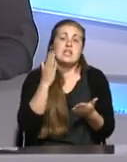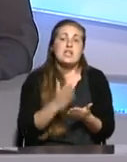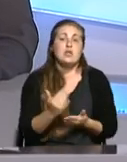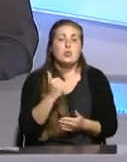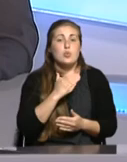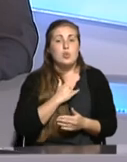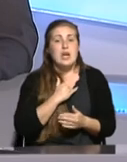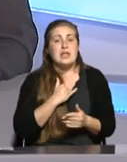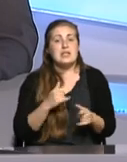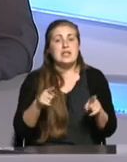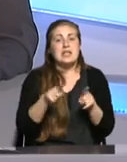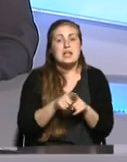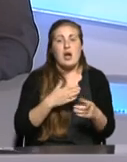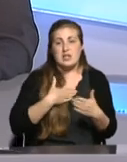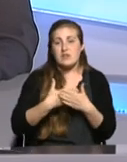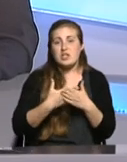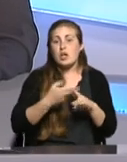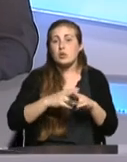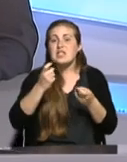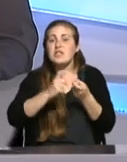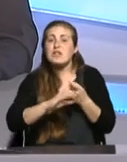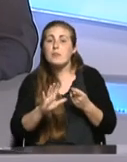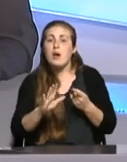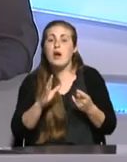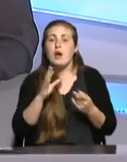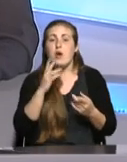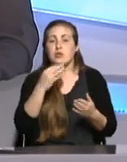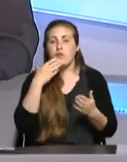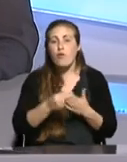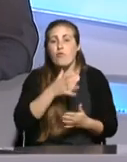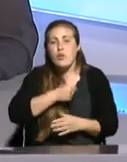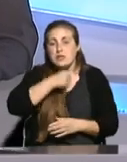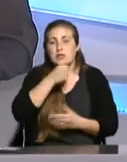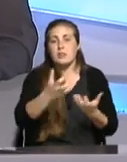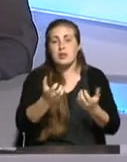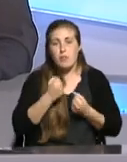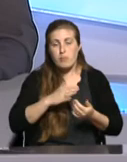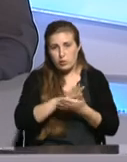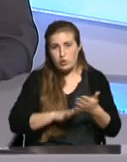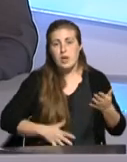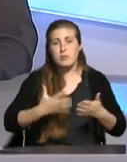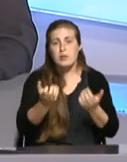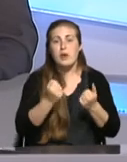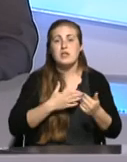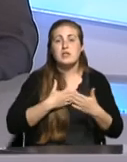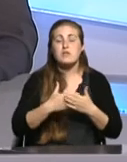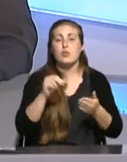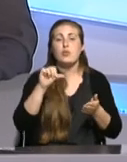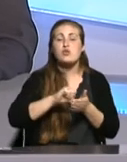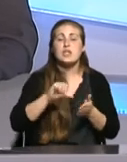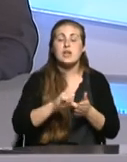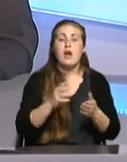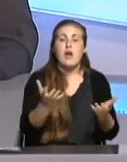такие вот активисты которые независимо не смотря на свой возраст продолжают принимать активное участие в воспитании молодежи этот